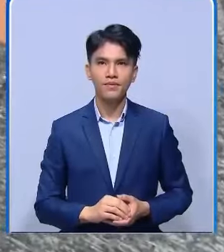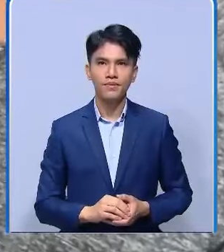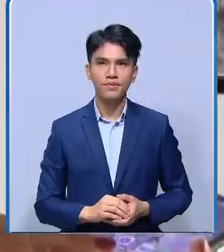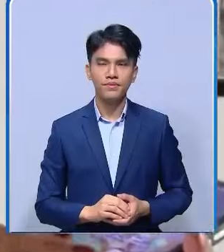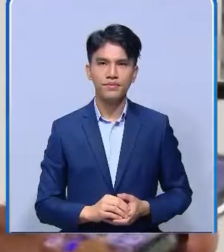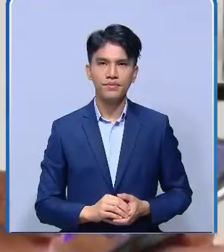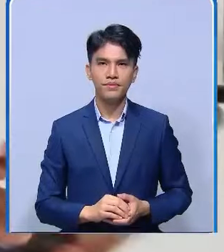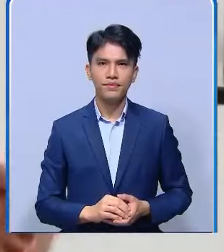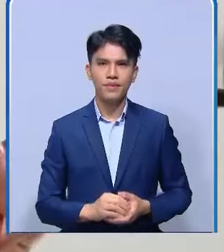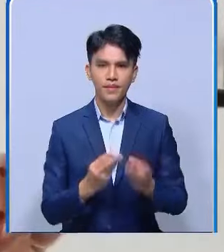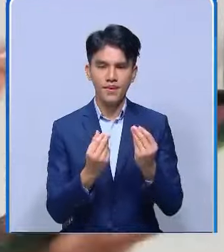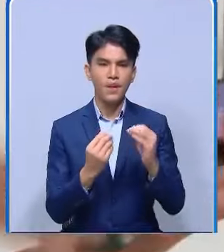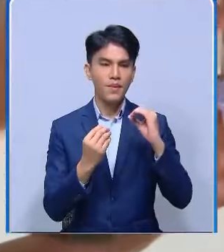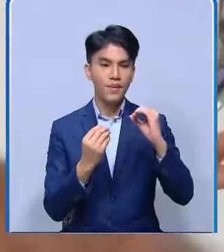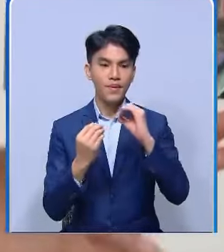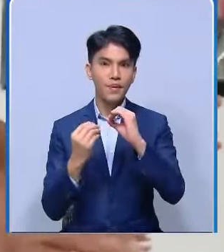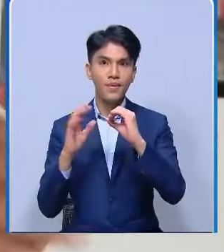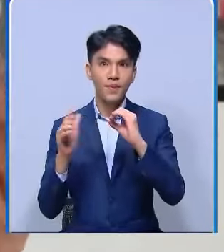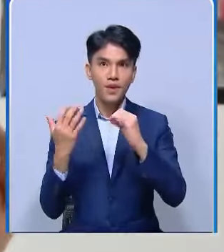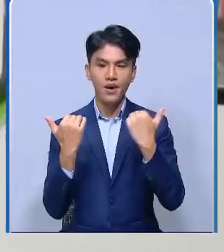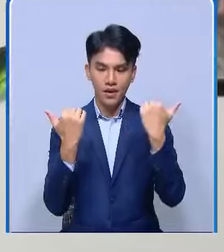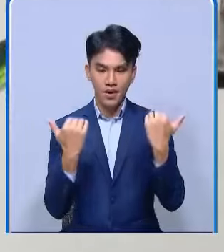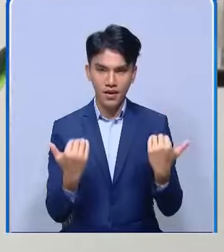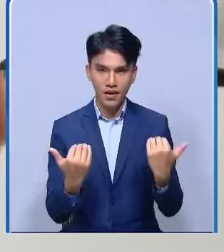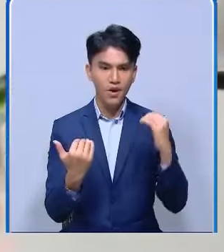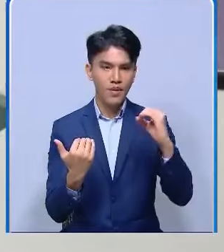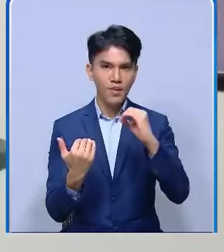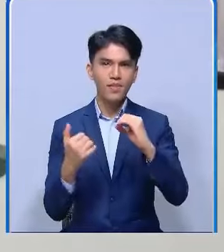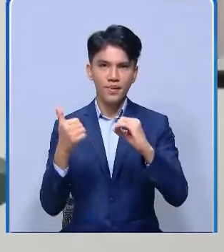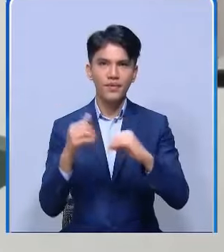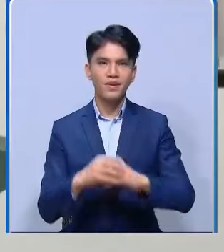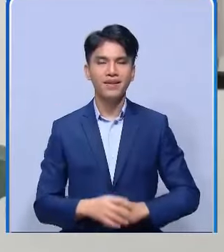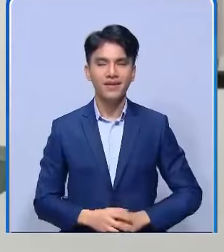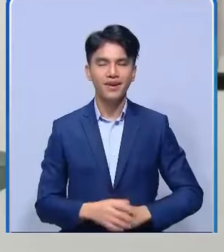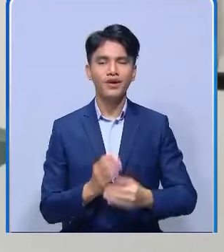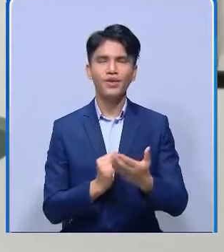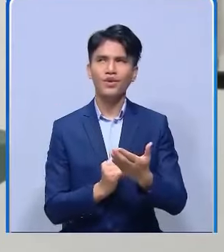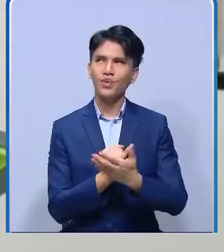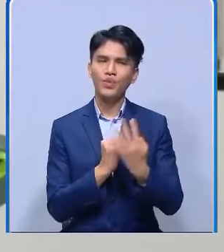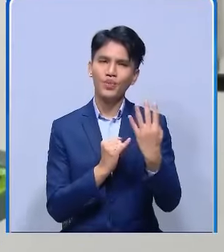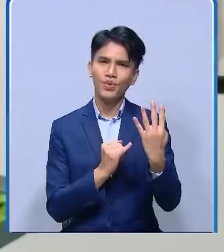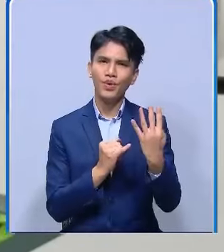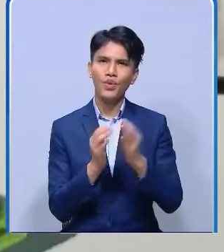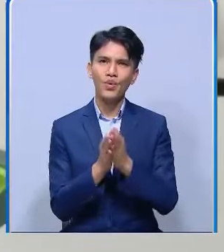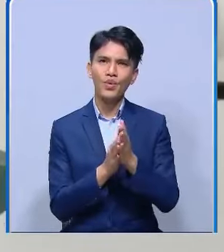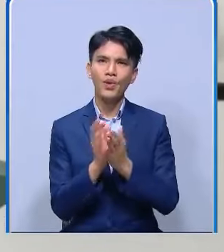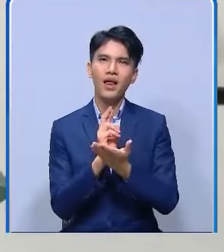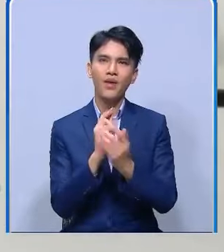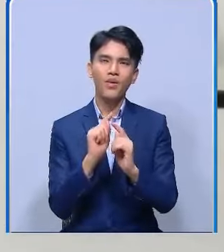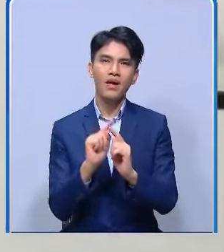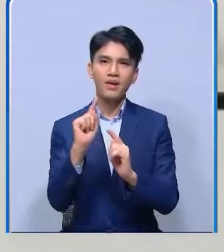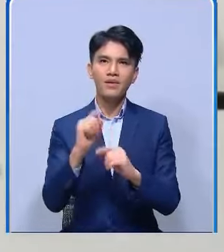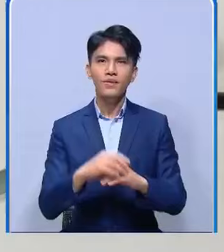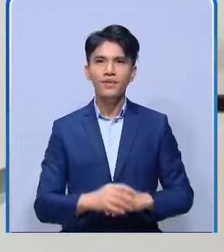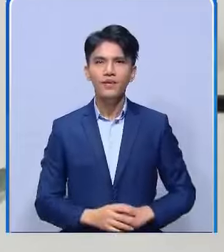าได้2ตัวก่อน0ๆนะคะที่เหลืออยู่ในแผง2ใบ4ใบเขาถูก4ใบแล้วก็รอลุ้นรางวัลที่1